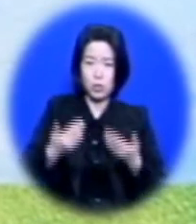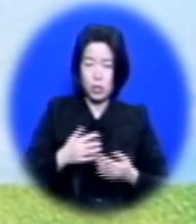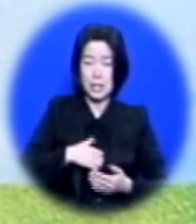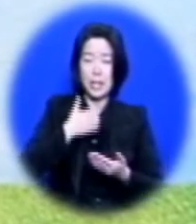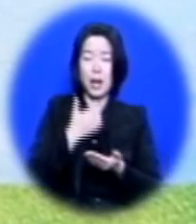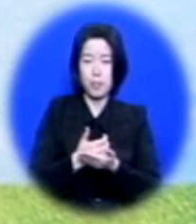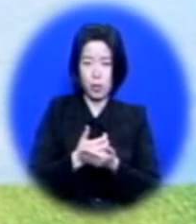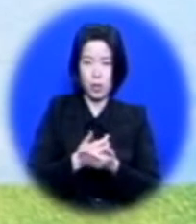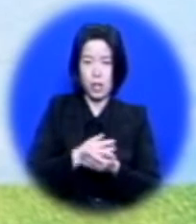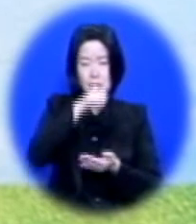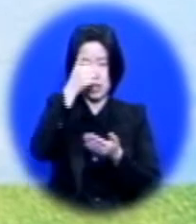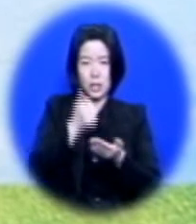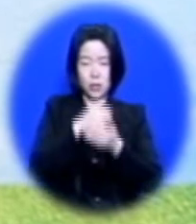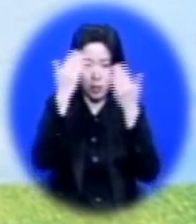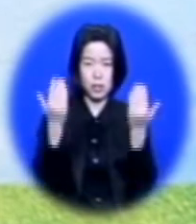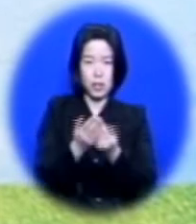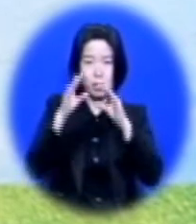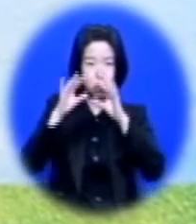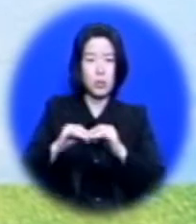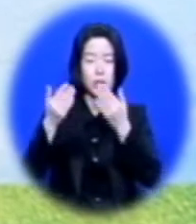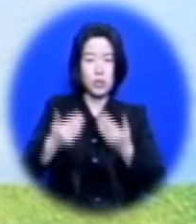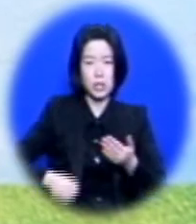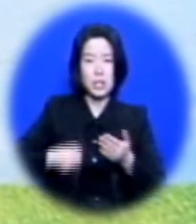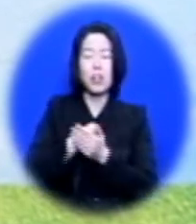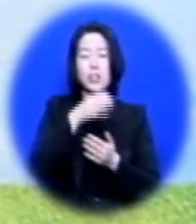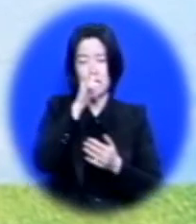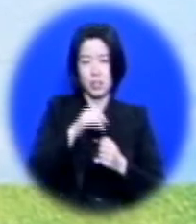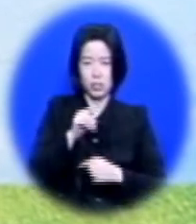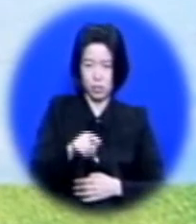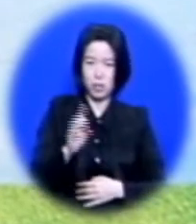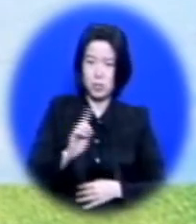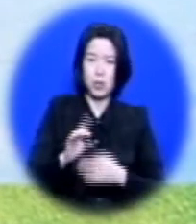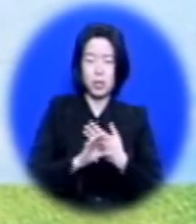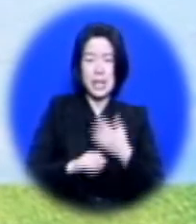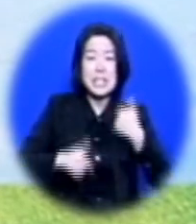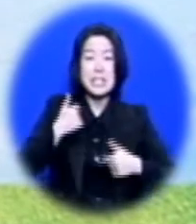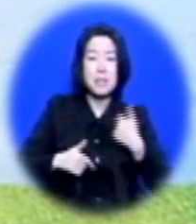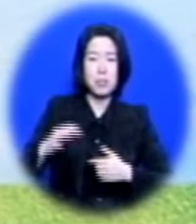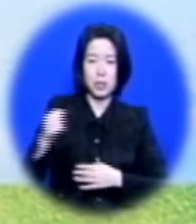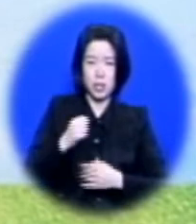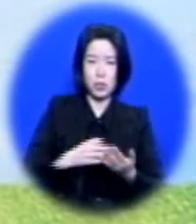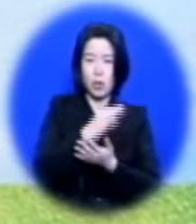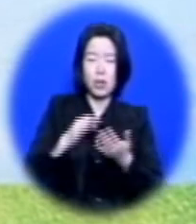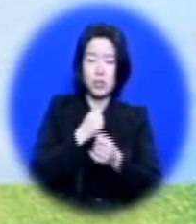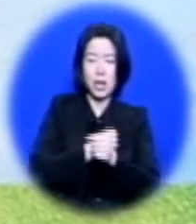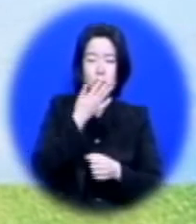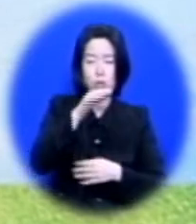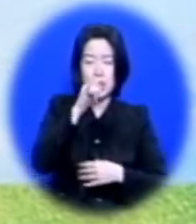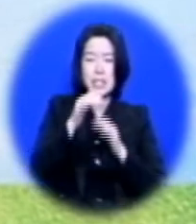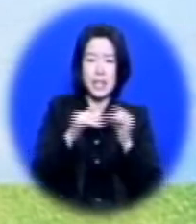장로님들이 다 동의해 주신 결단이 있었어요 그것은 기쁨으로 험 금 할 수 있는 분들만 합시다